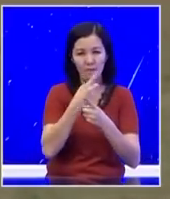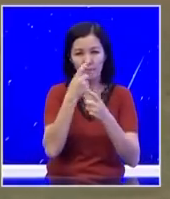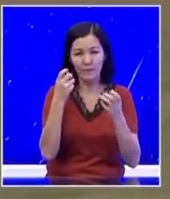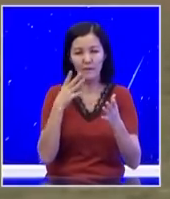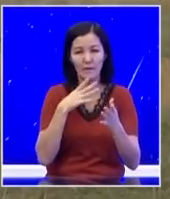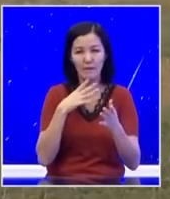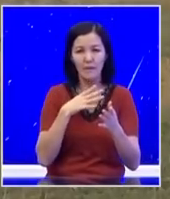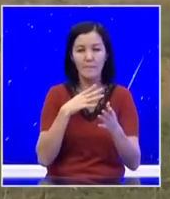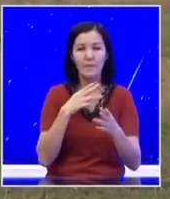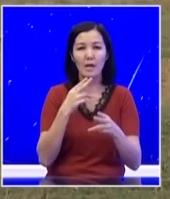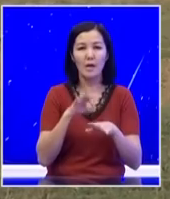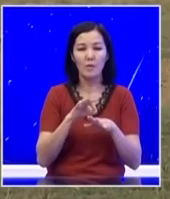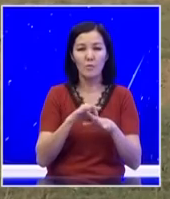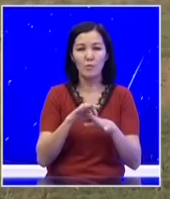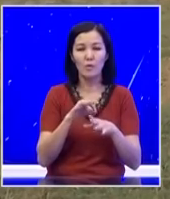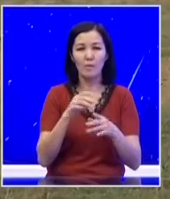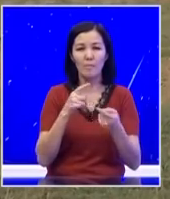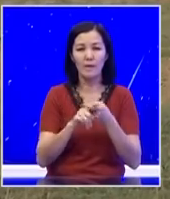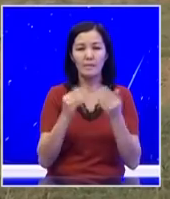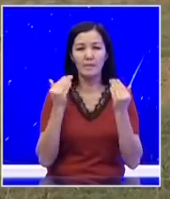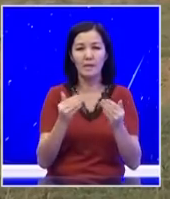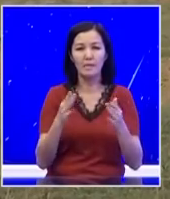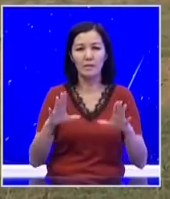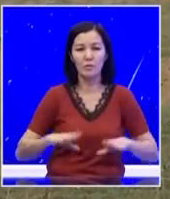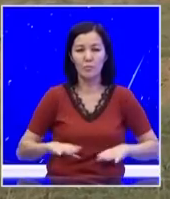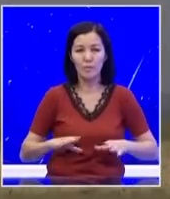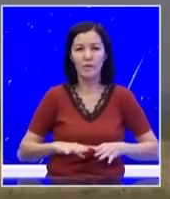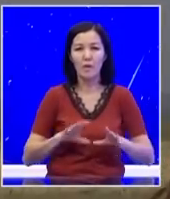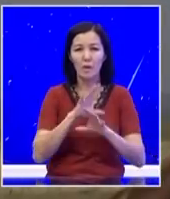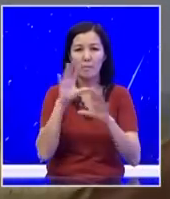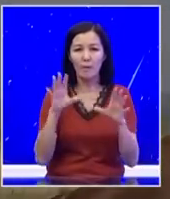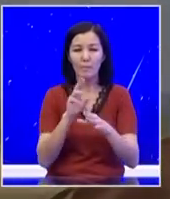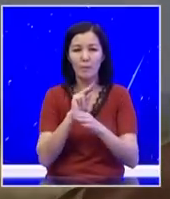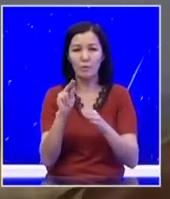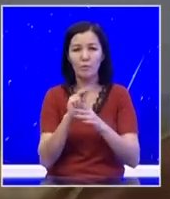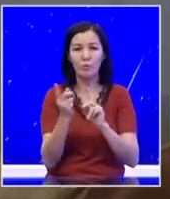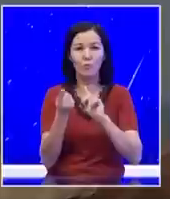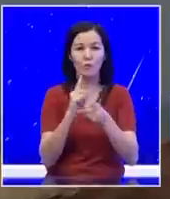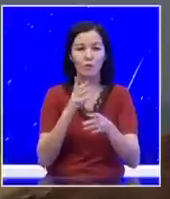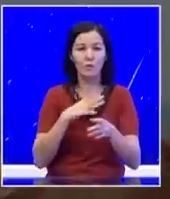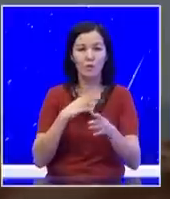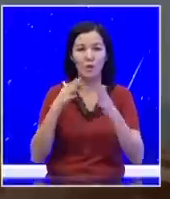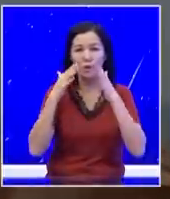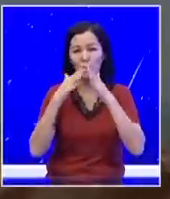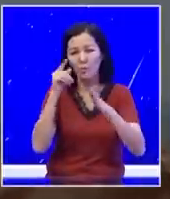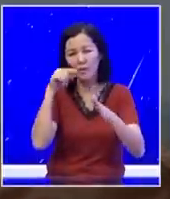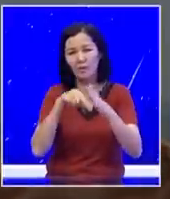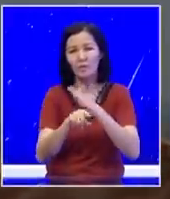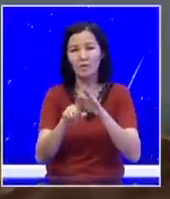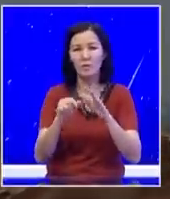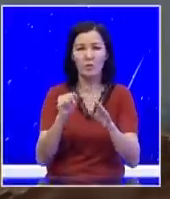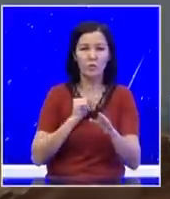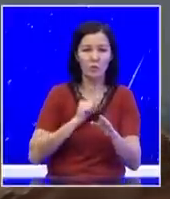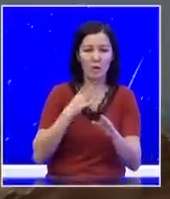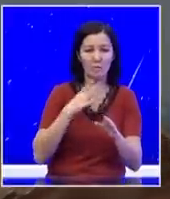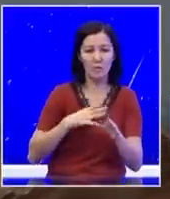ол. Карантинге байланысты тұлпар баптауда бірнеше өзгеріс енгізіпті. Бұларды қорада ұстап тұру мүмкін емес жағдайда.